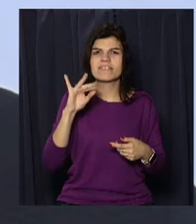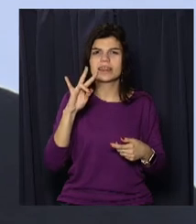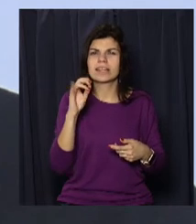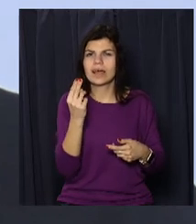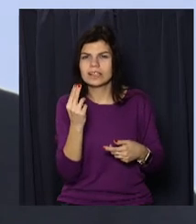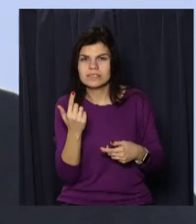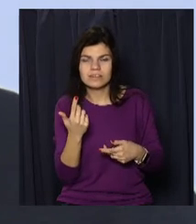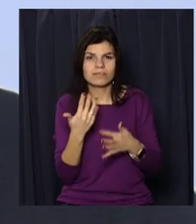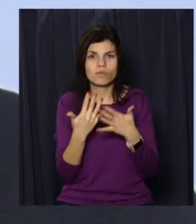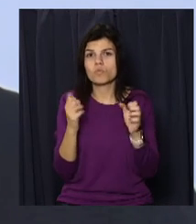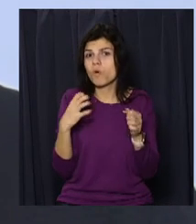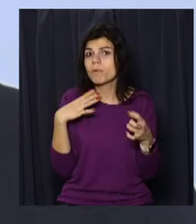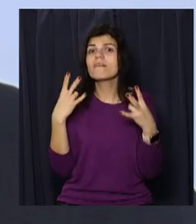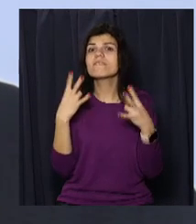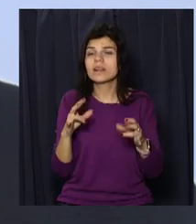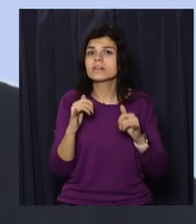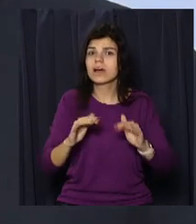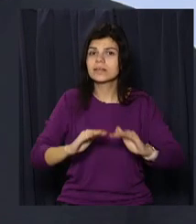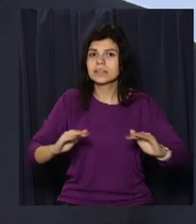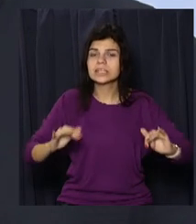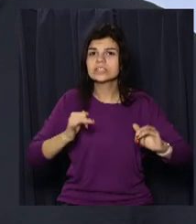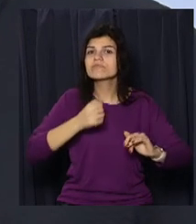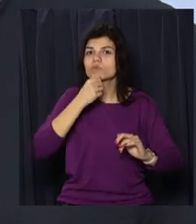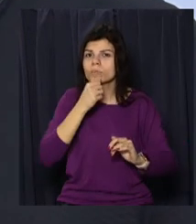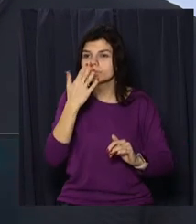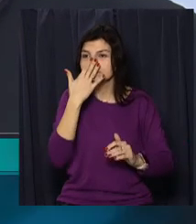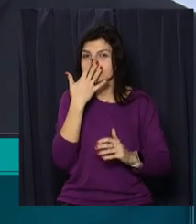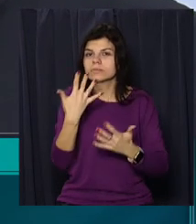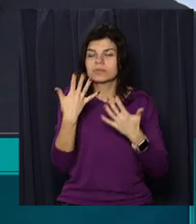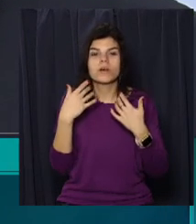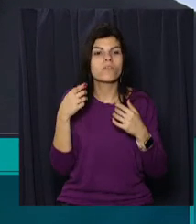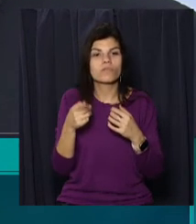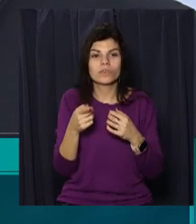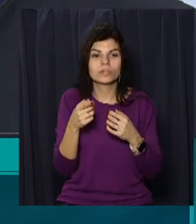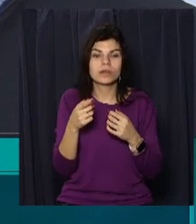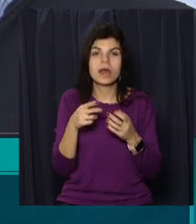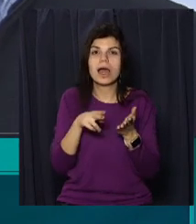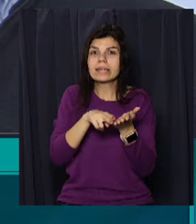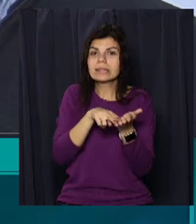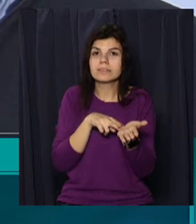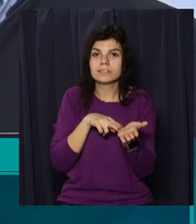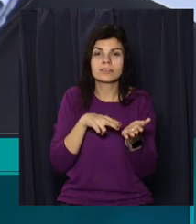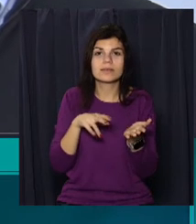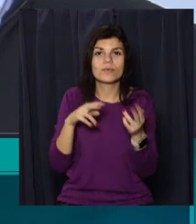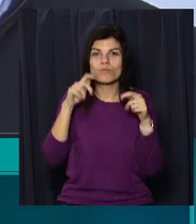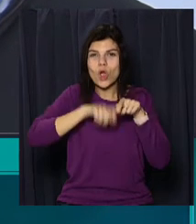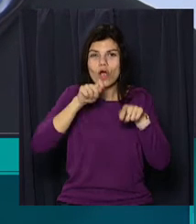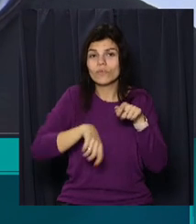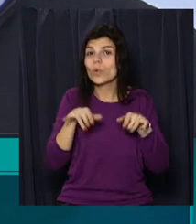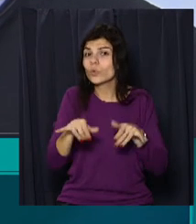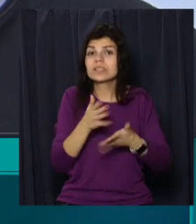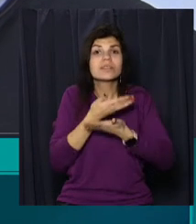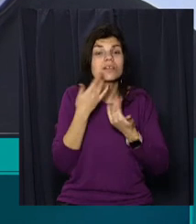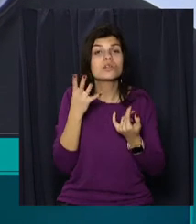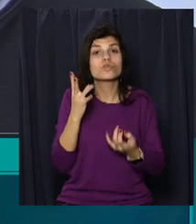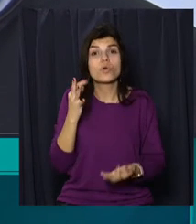бути небезпечним для дітей та для дорослих. Вони не проходять обов'язкової сертифікації, але ж, якщо на